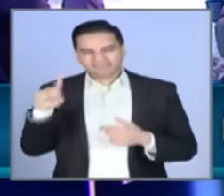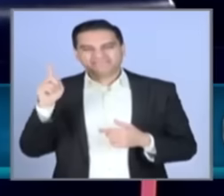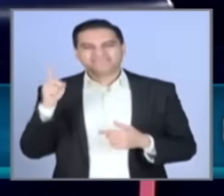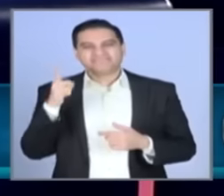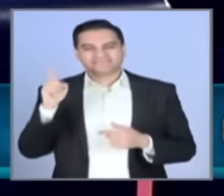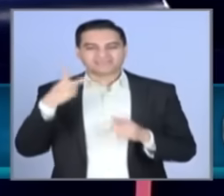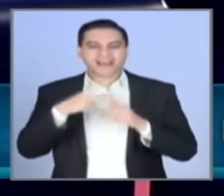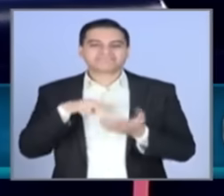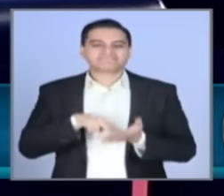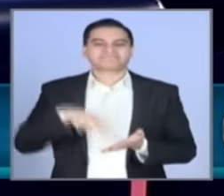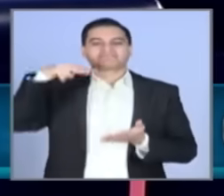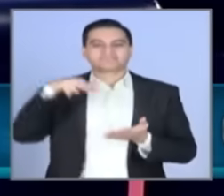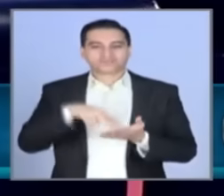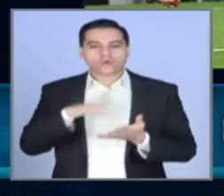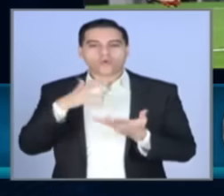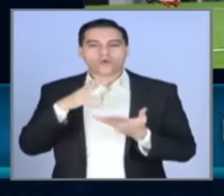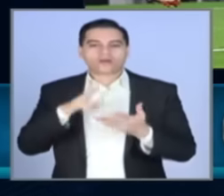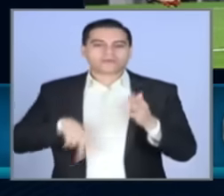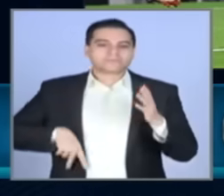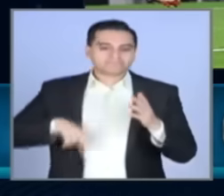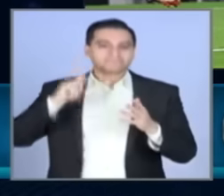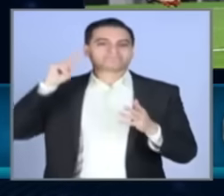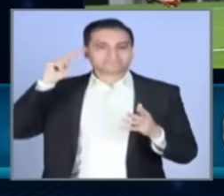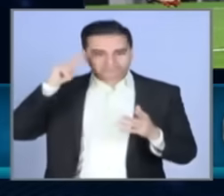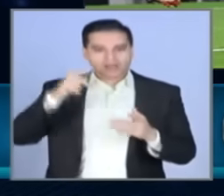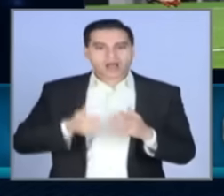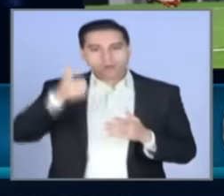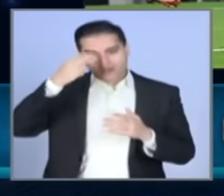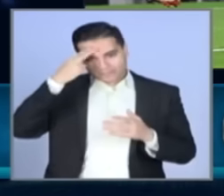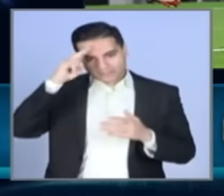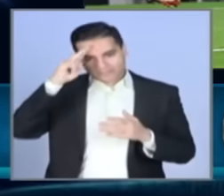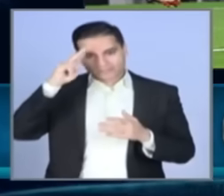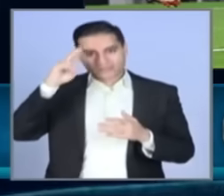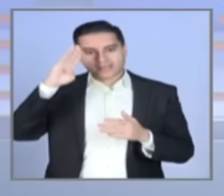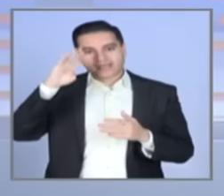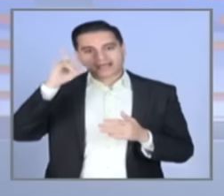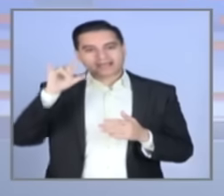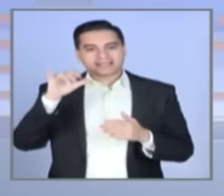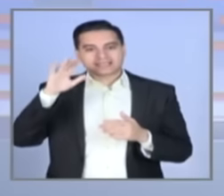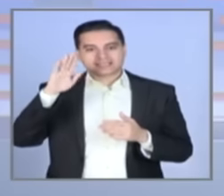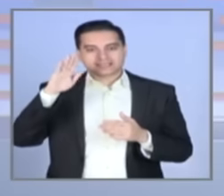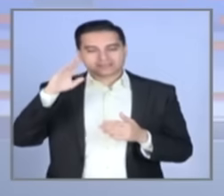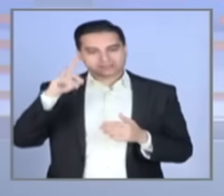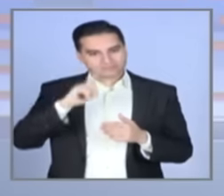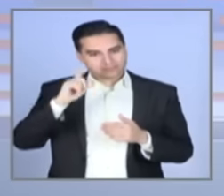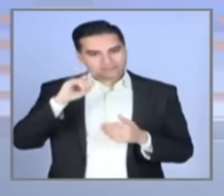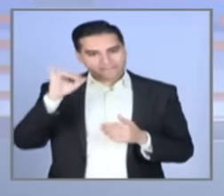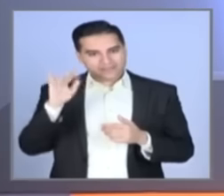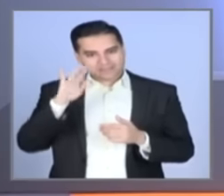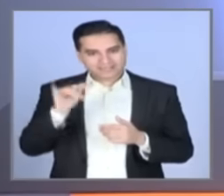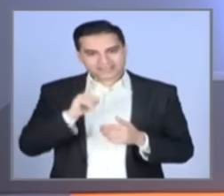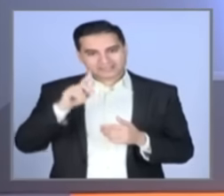ثاني أعلى قفزة في تاريخ كرة القدم. طبعاً الأولى مين؟ بتاعت ميسي تقريباً؟ لا، ميسي يا